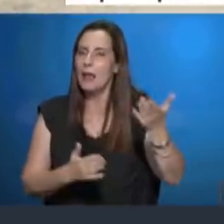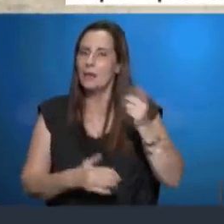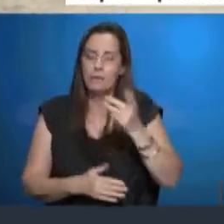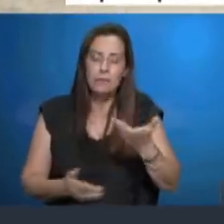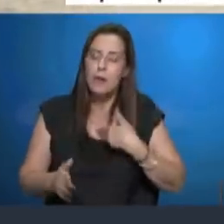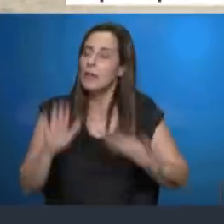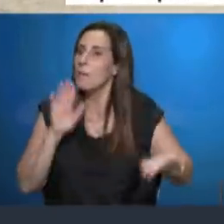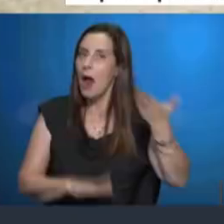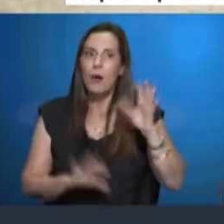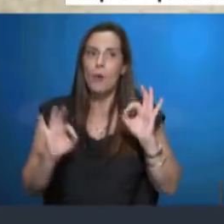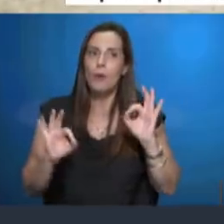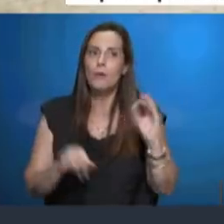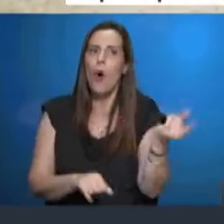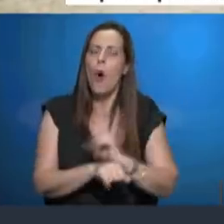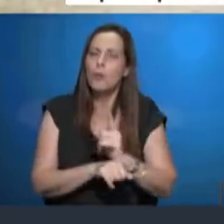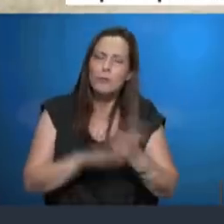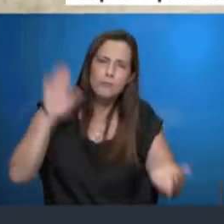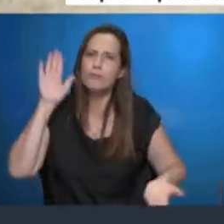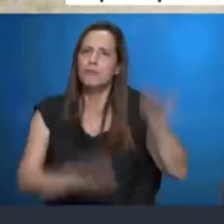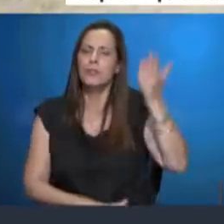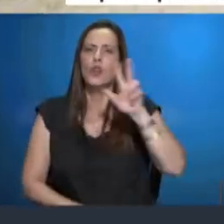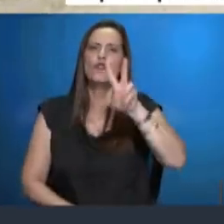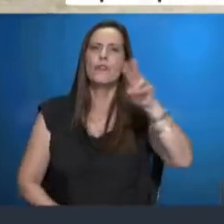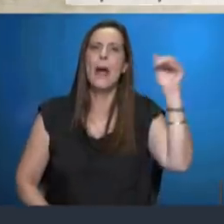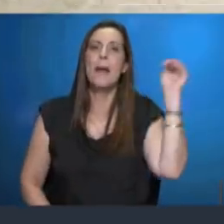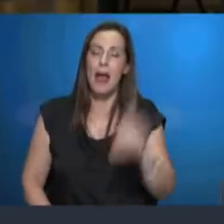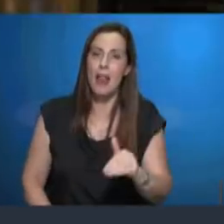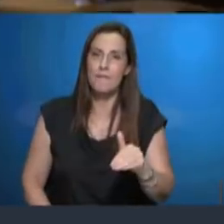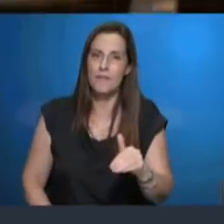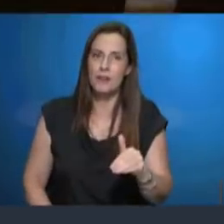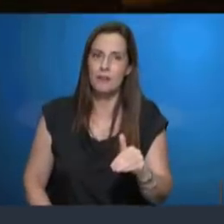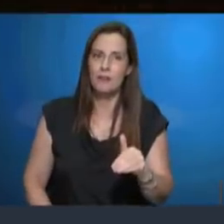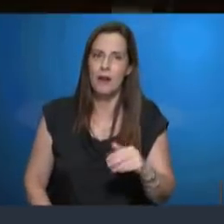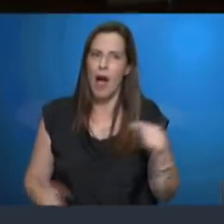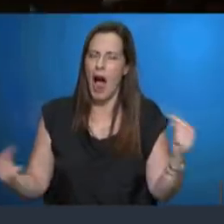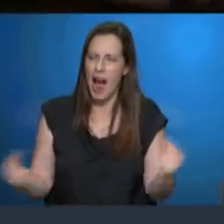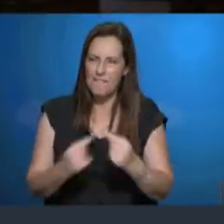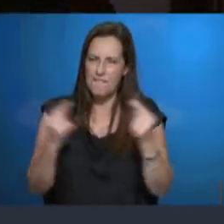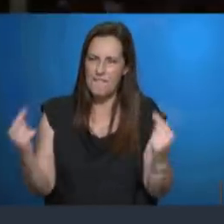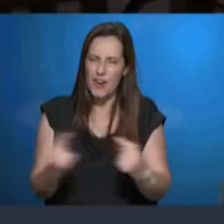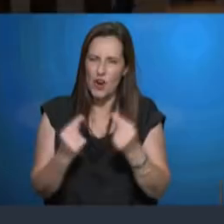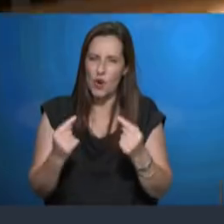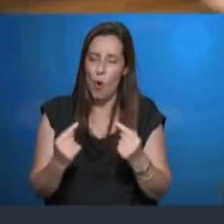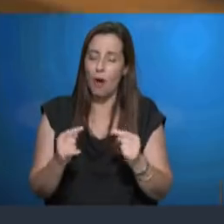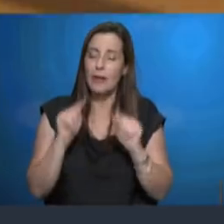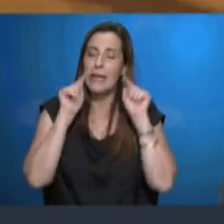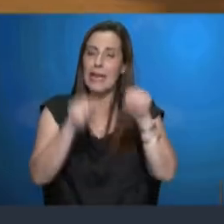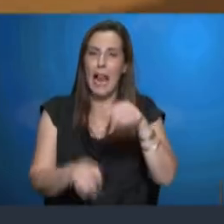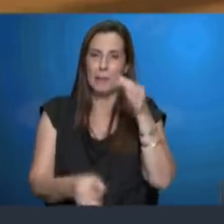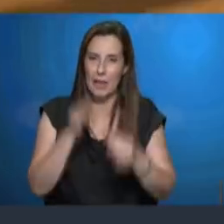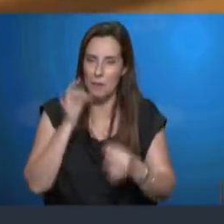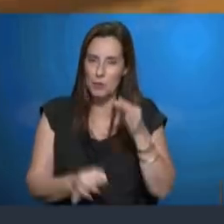אני עושה לכם. באופן אוטומט הוא עלה לנו את השכר ל-32,000 שקל. הוויכוח המר עם העירייה הגיע עד לבית